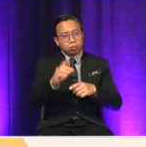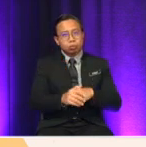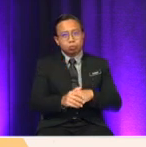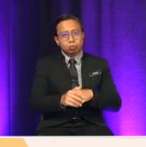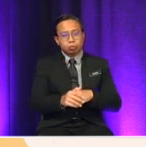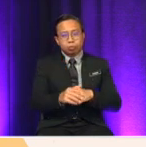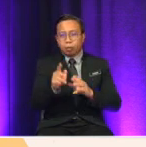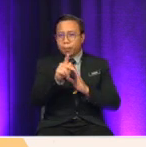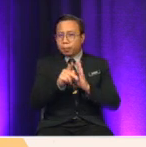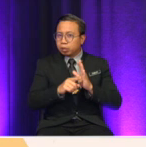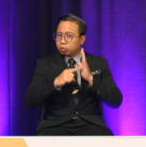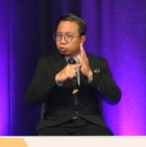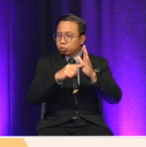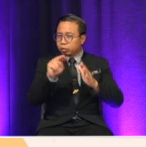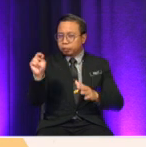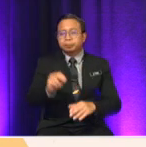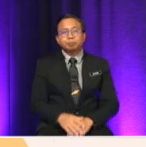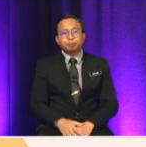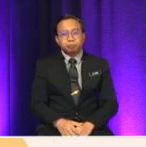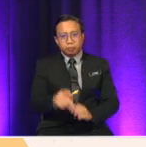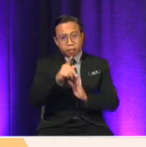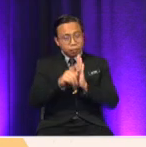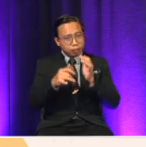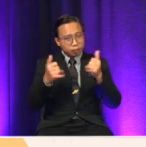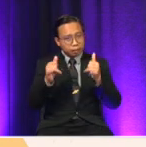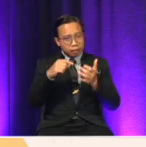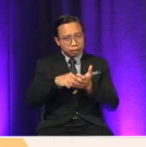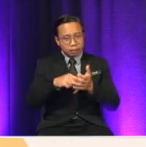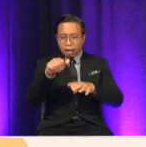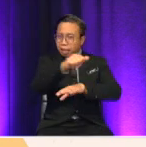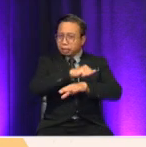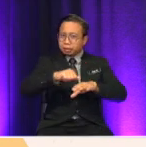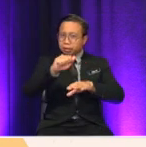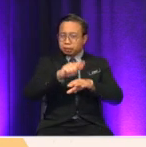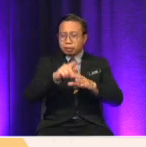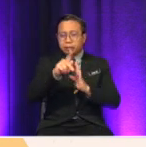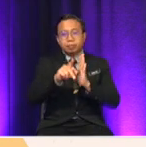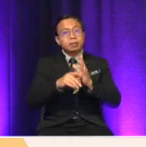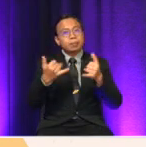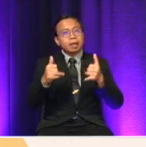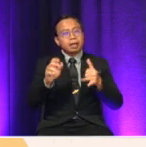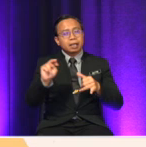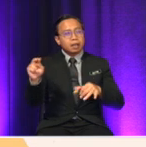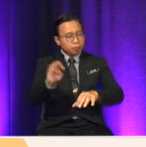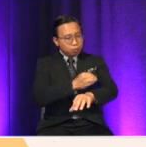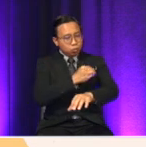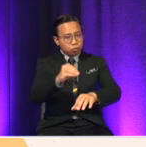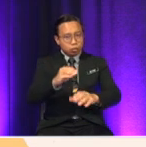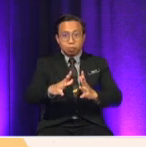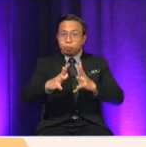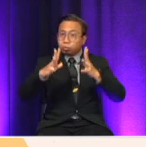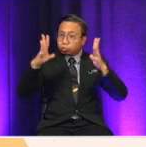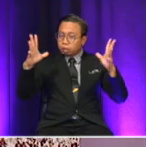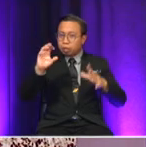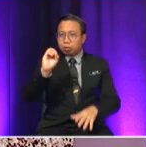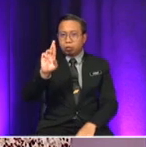atau persembahan. Dan permainan perkusi ini adalah asas kepada permainan muzik yang lebih besar seperti